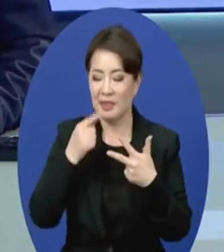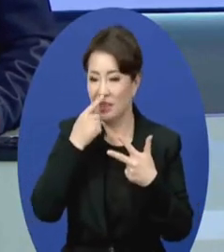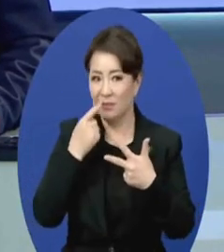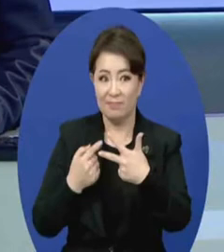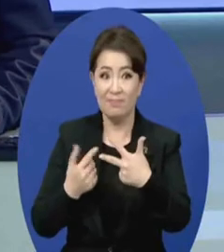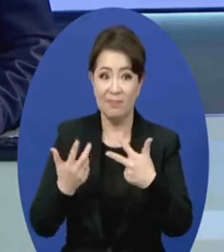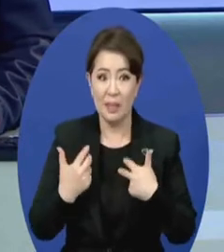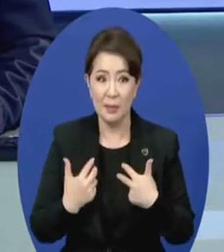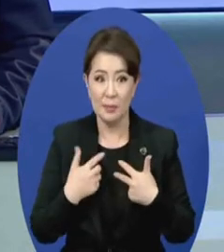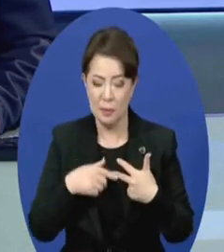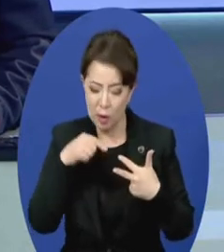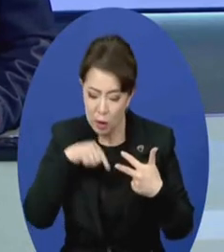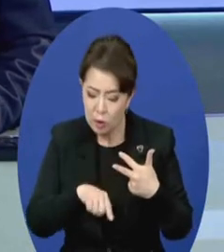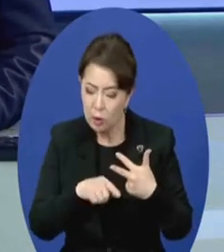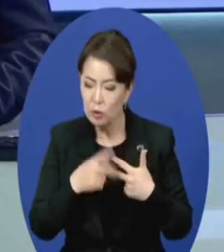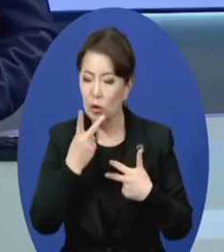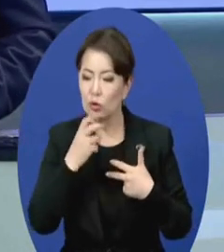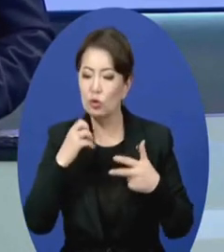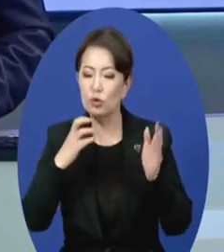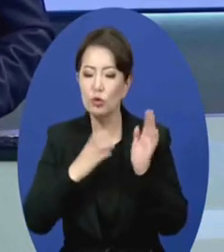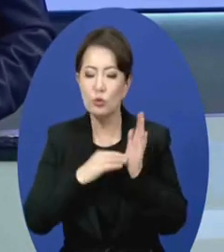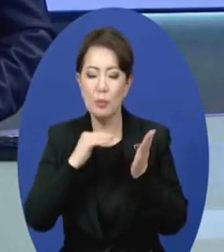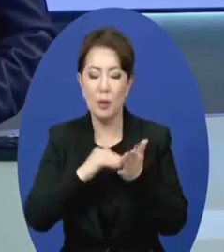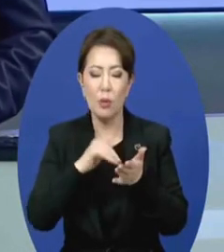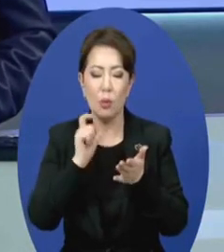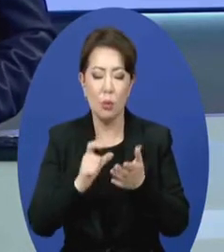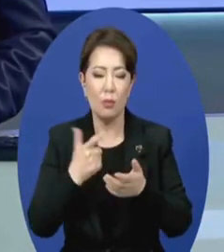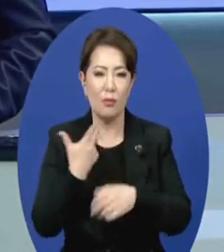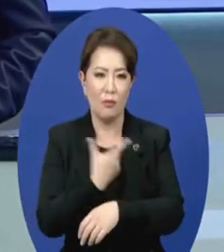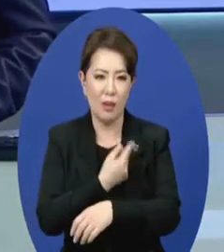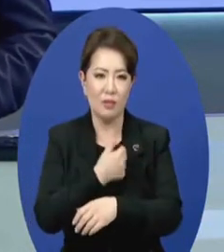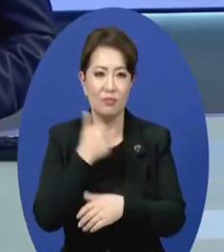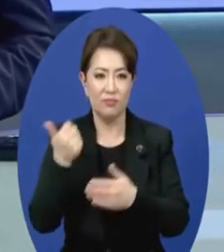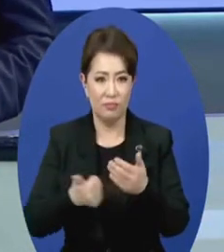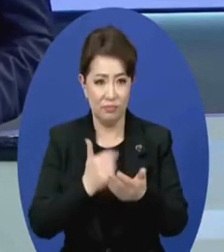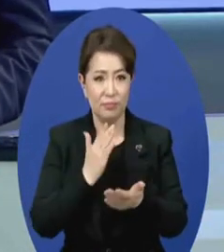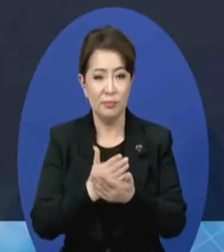ирснээс 209,000 хүн эдгээр 3 вакцинаас тариулаад байна.